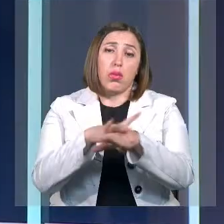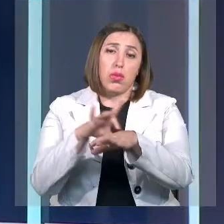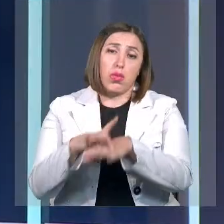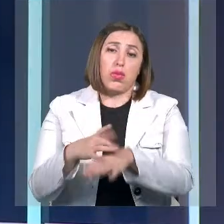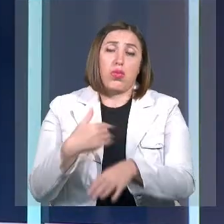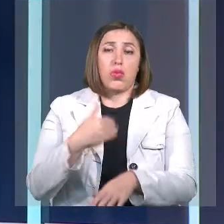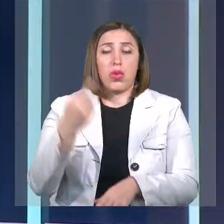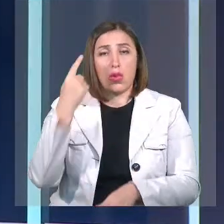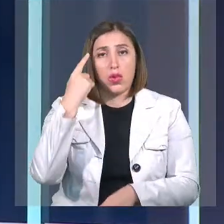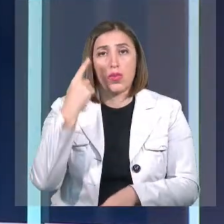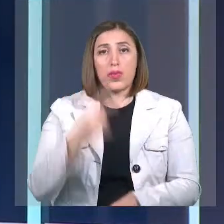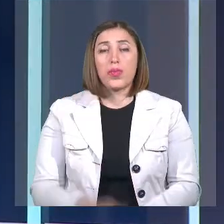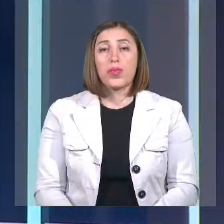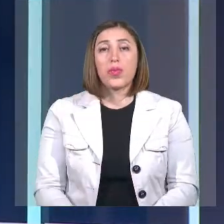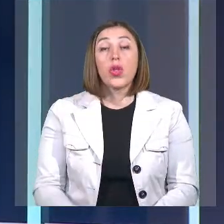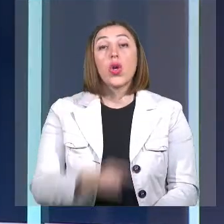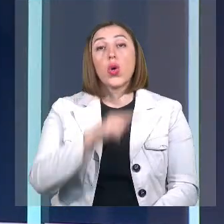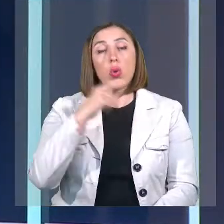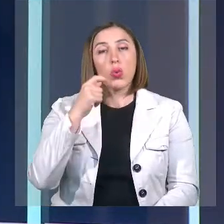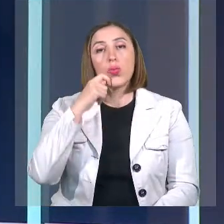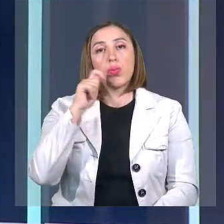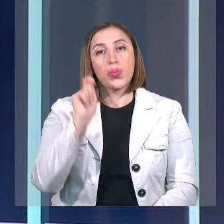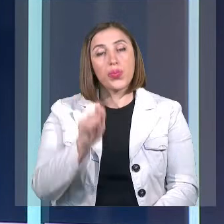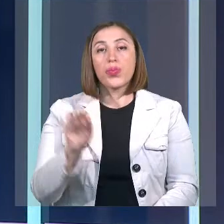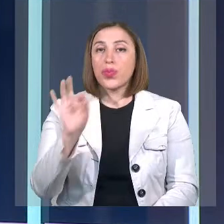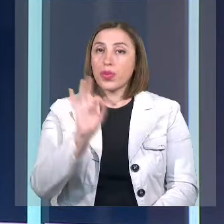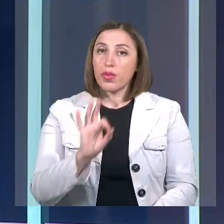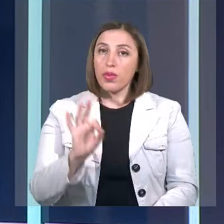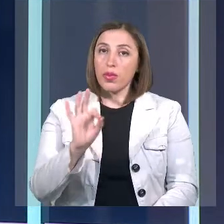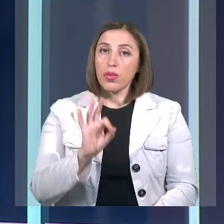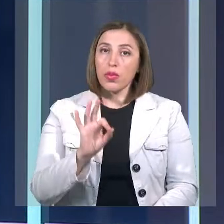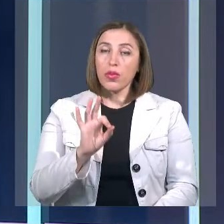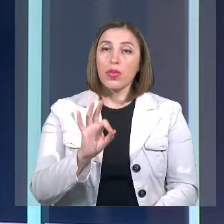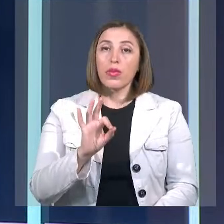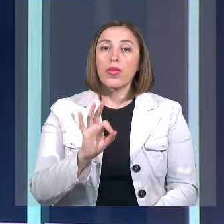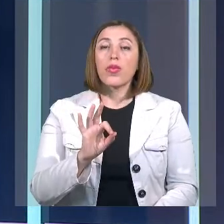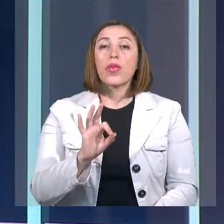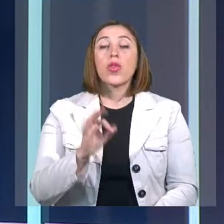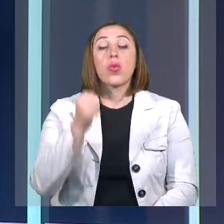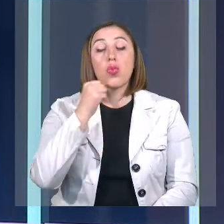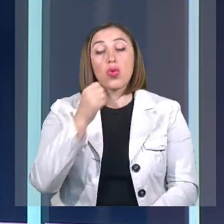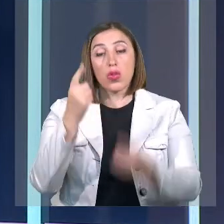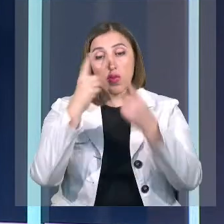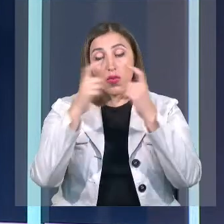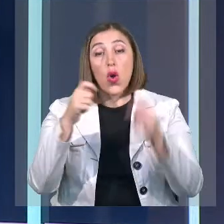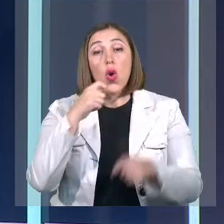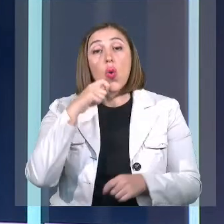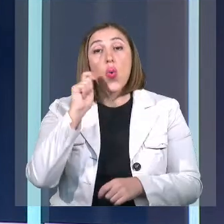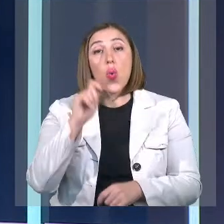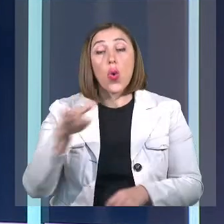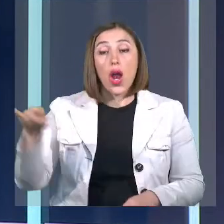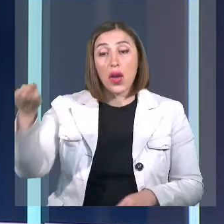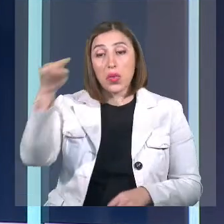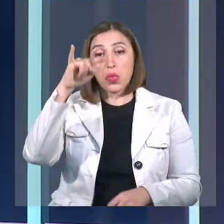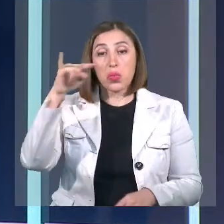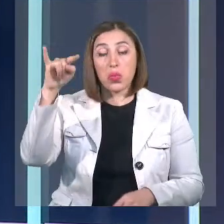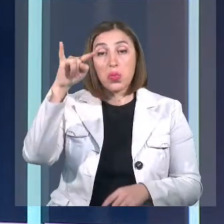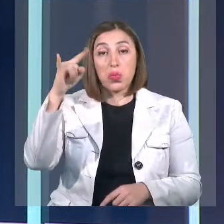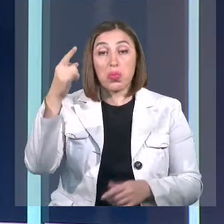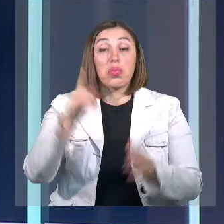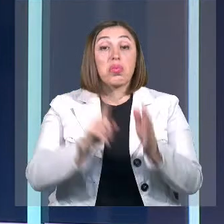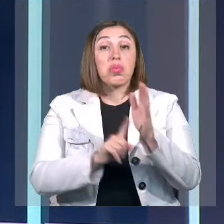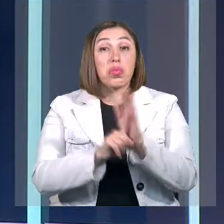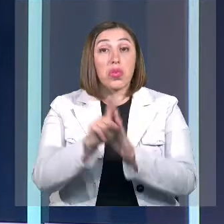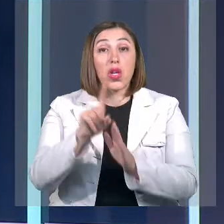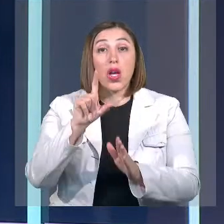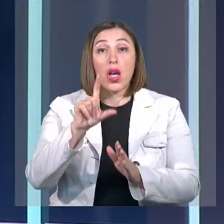խոսքը։ Այժմ էլ ռուս-ուկրաինական պատերազմի մասին, Մոսկվան հաղորդում է ուկրաինական անօթաչուի նոր հարձակման